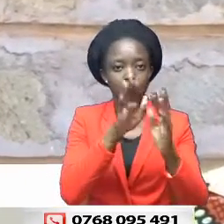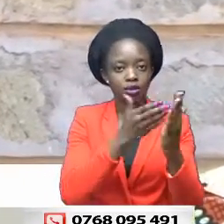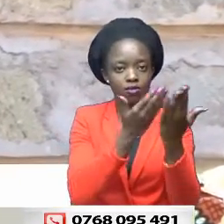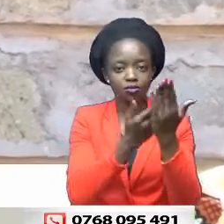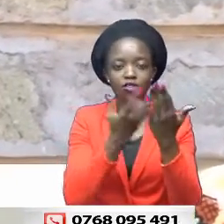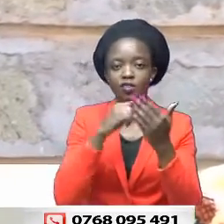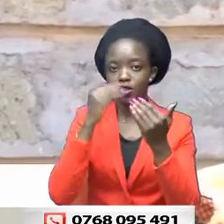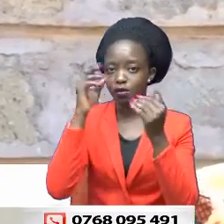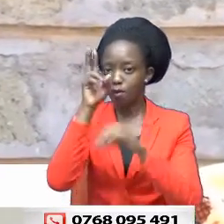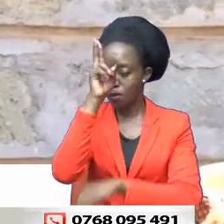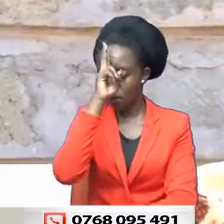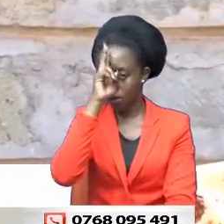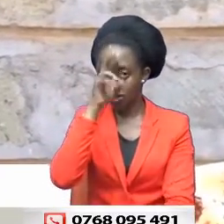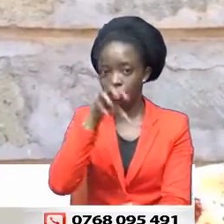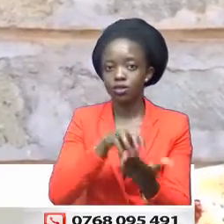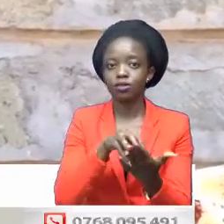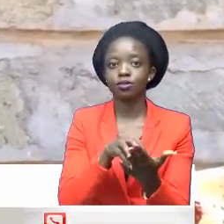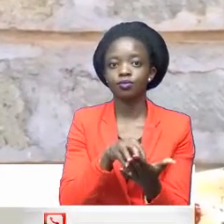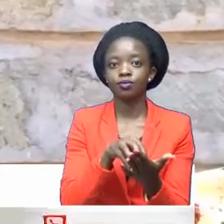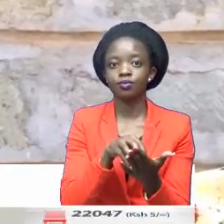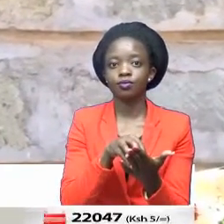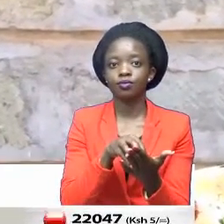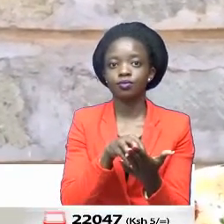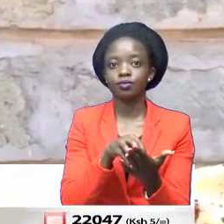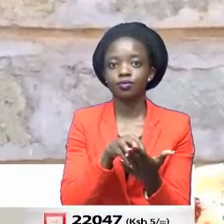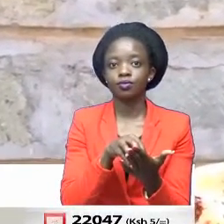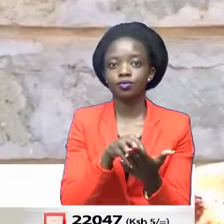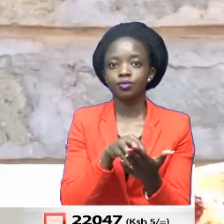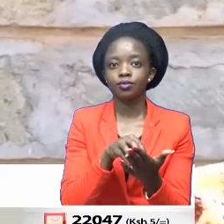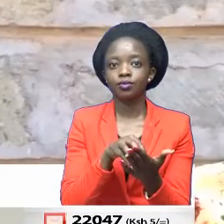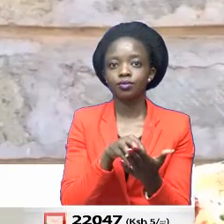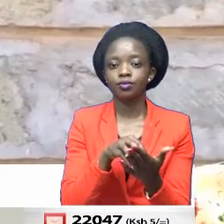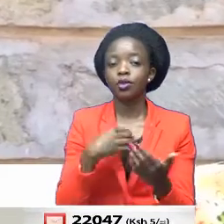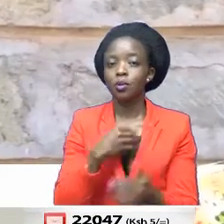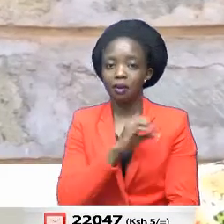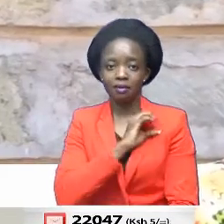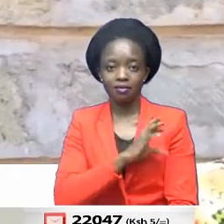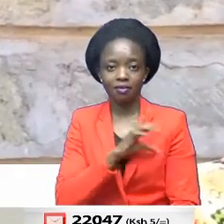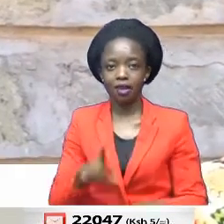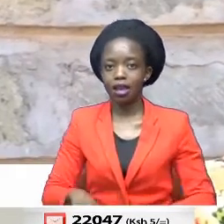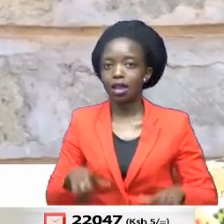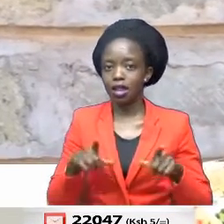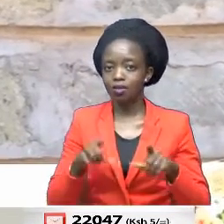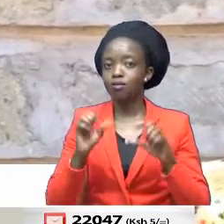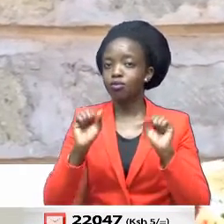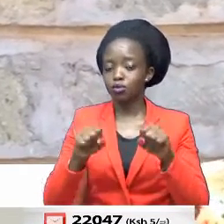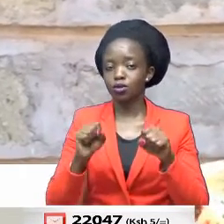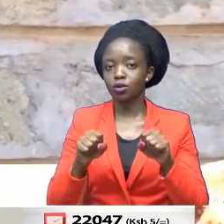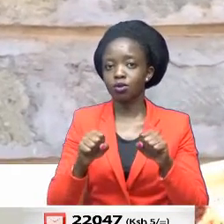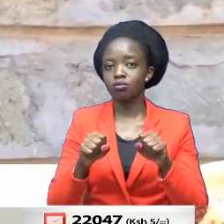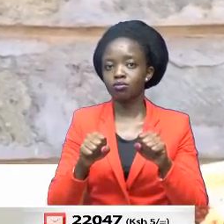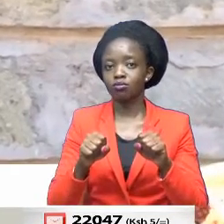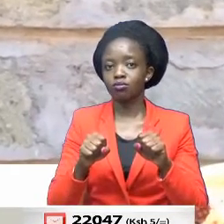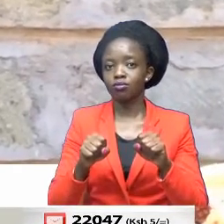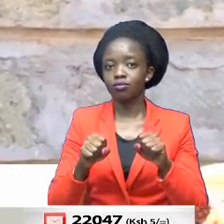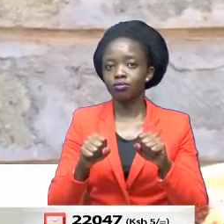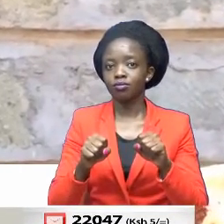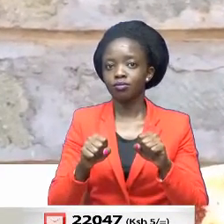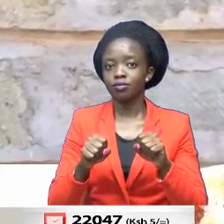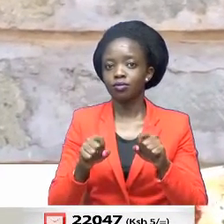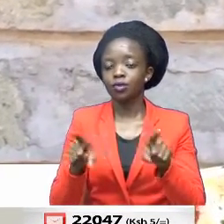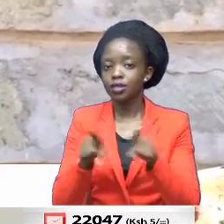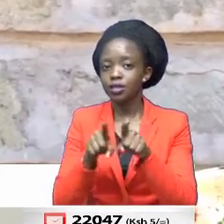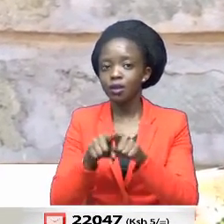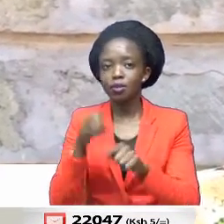polisi kisha cha Bungoma. Tumetishiwa maisha, tumeambiwa kwamba tutakatakatwa na mapanga. So